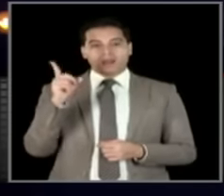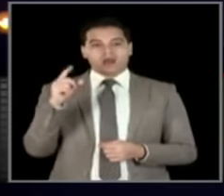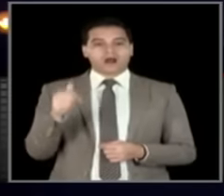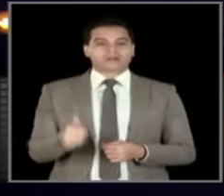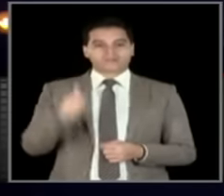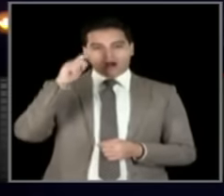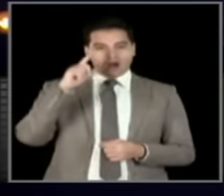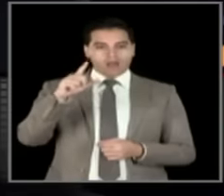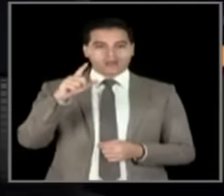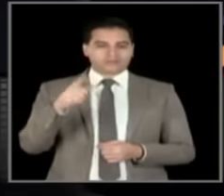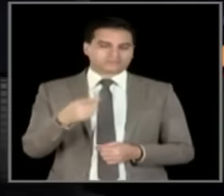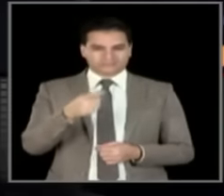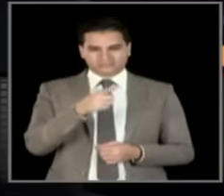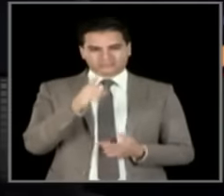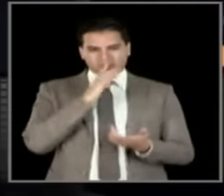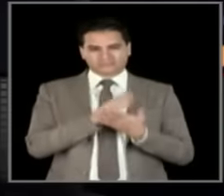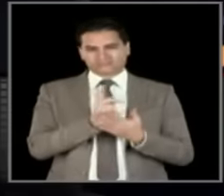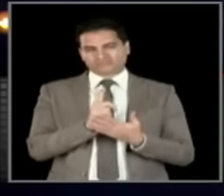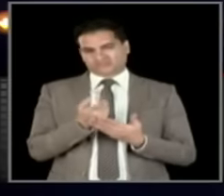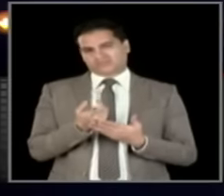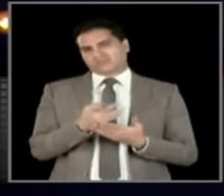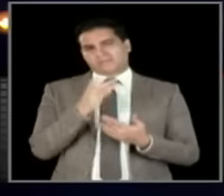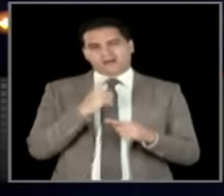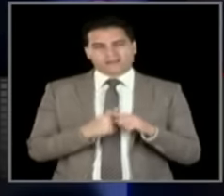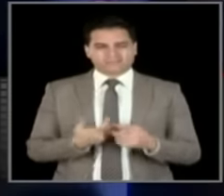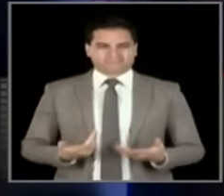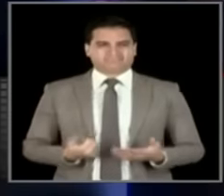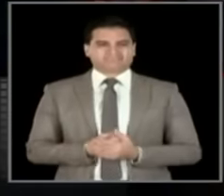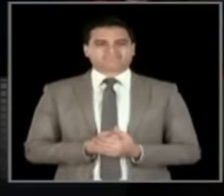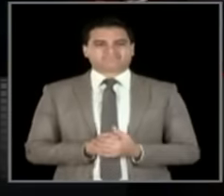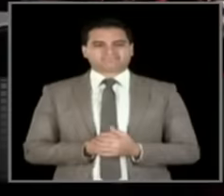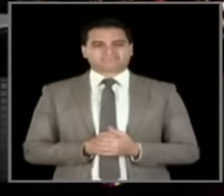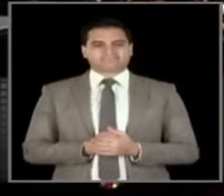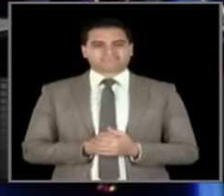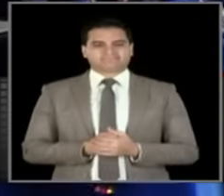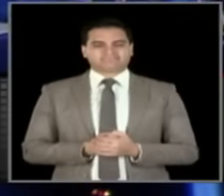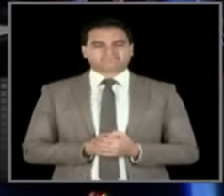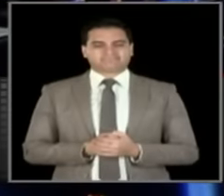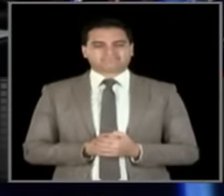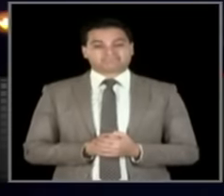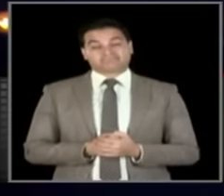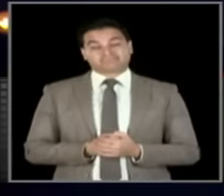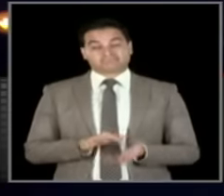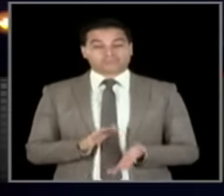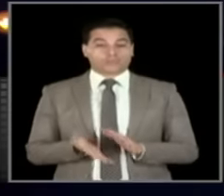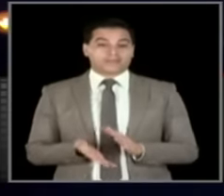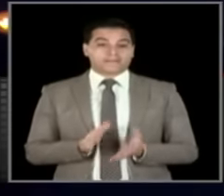بحر أرال، انتوا نفسكم مش موافقين. إجابة خاطئة. ولا